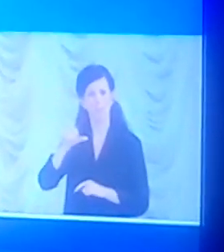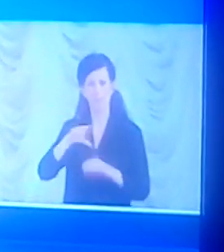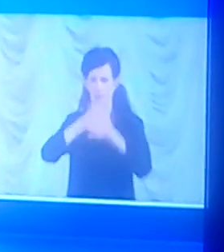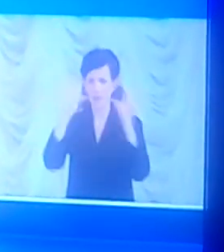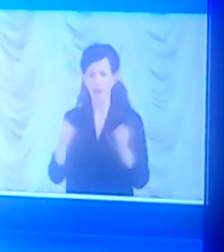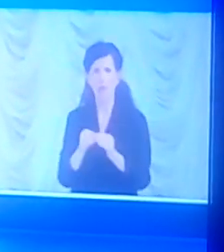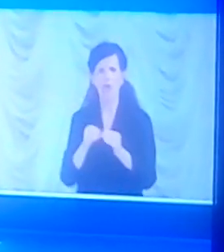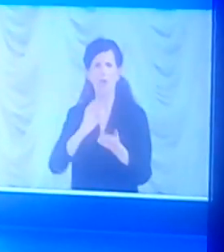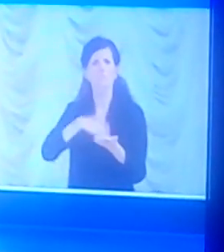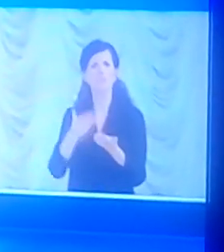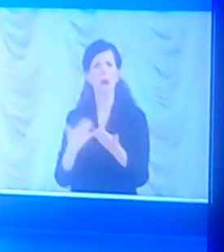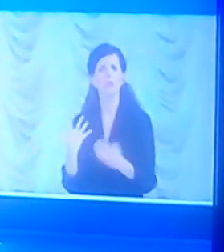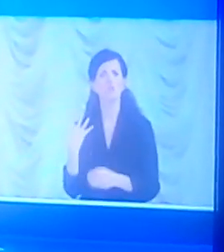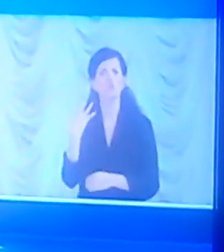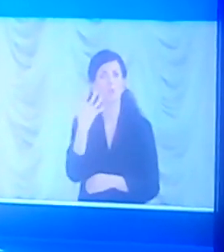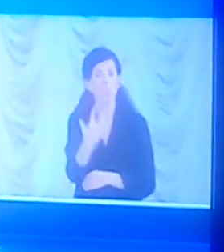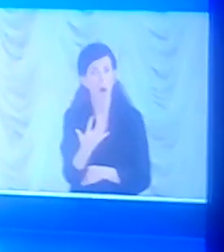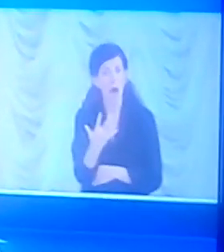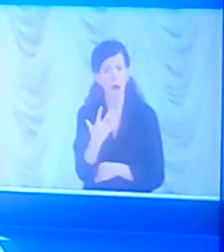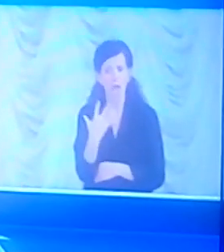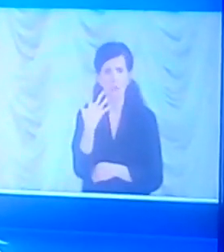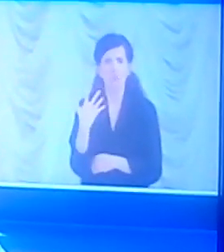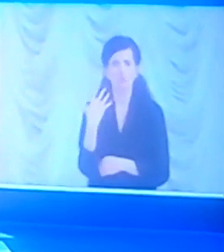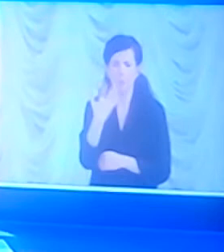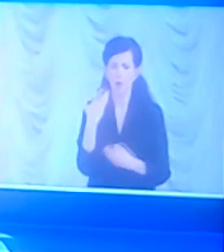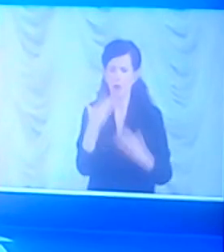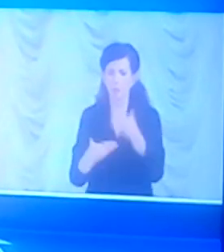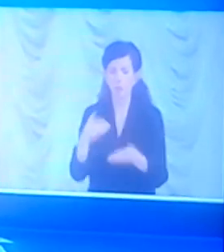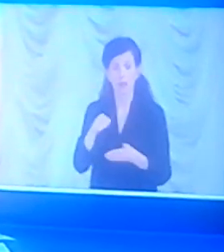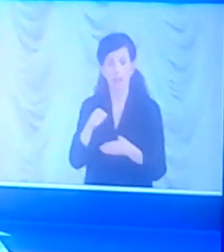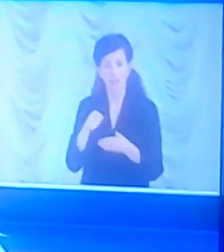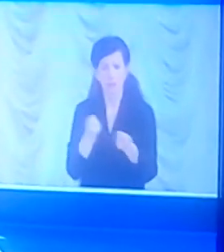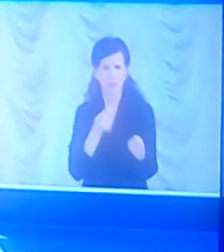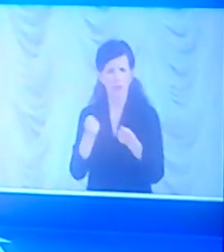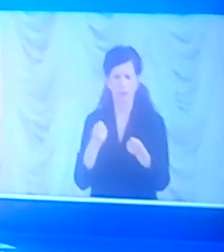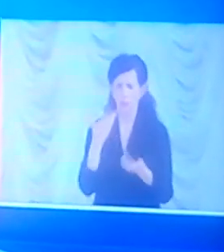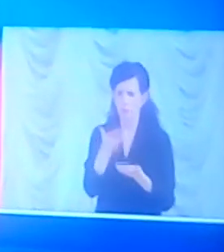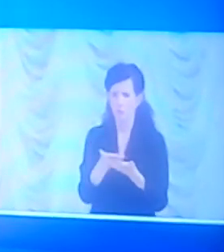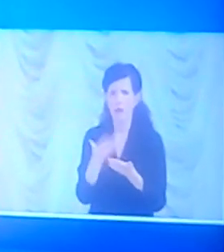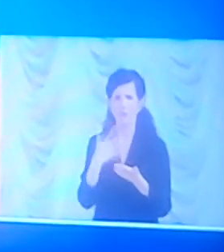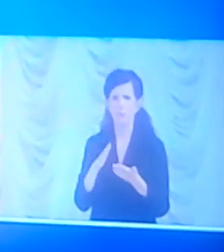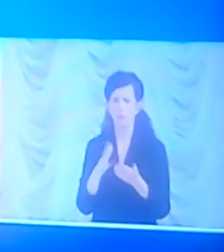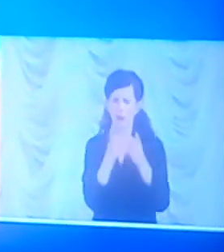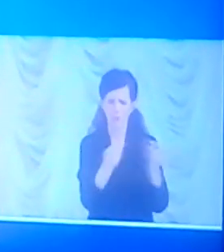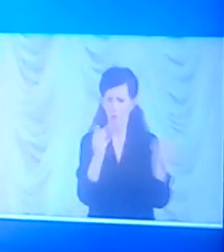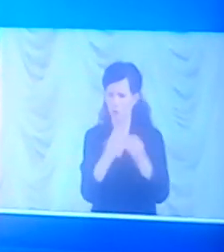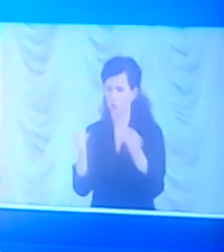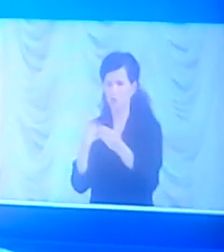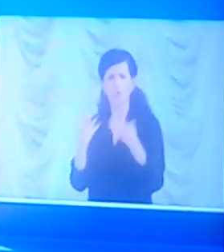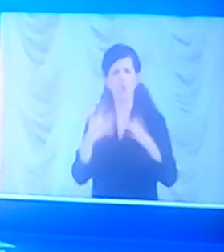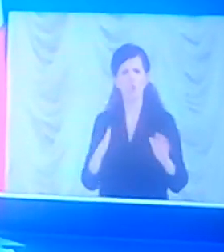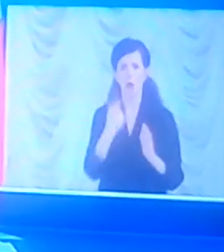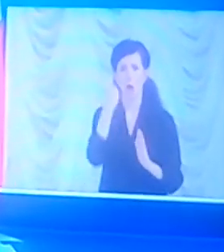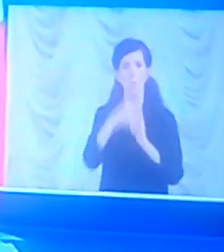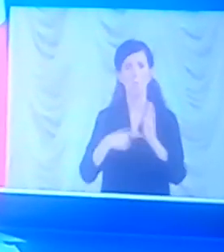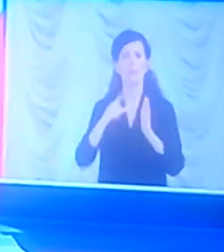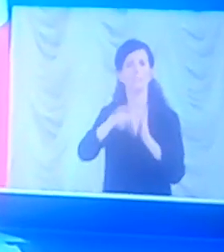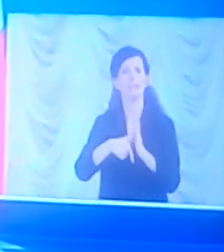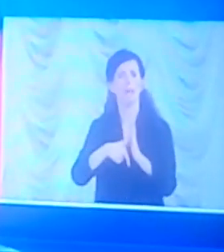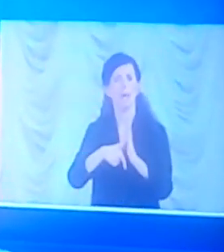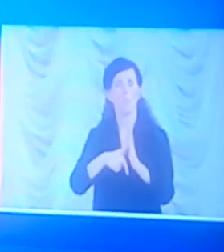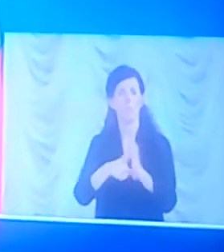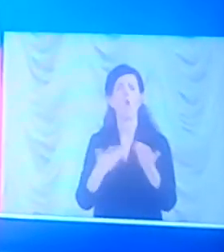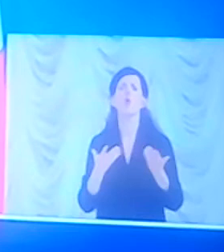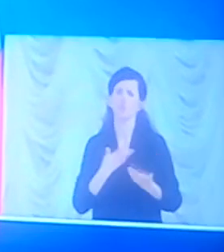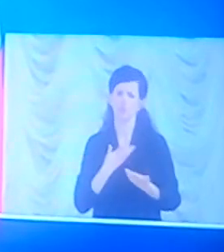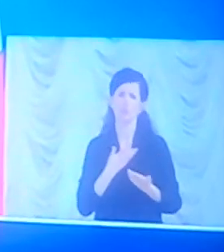5 anni. È stata trattata e buona parte di queste sono state già evase in un solo mese. Ci sono quindi